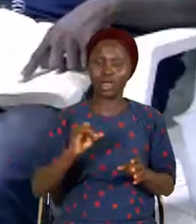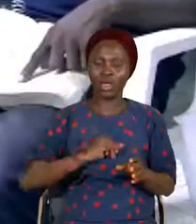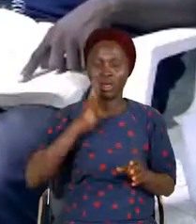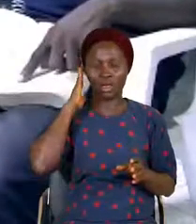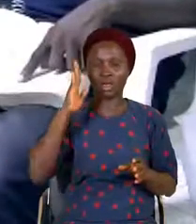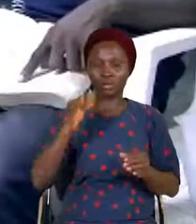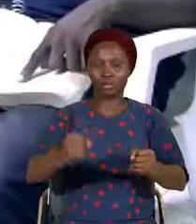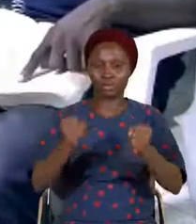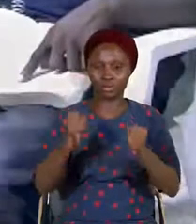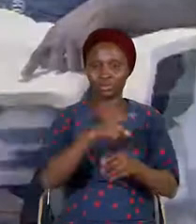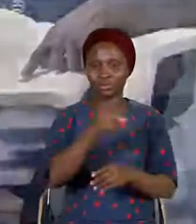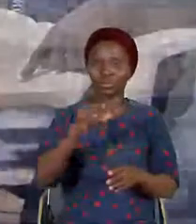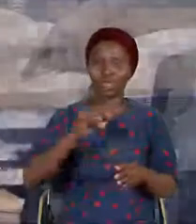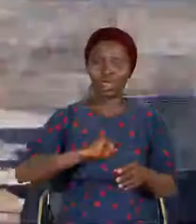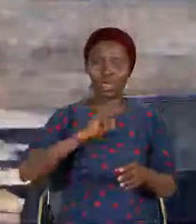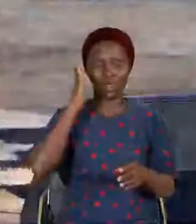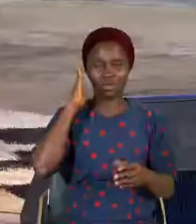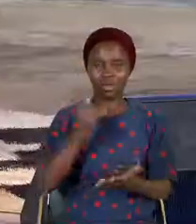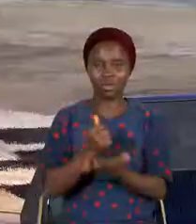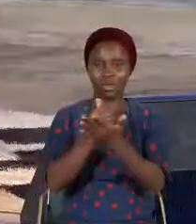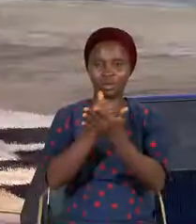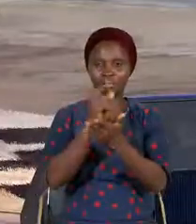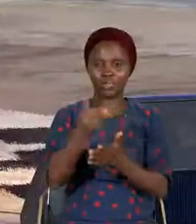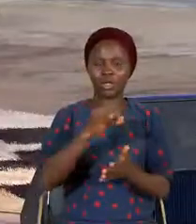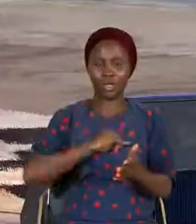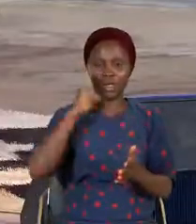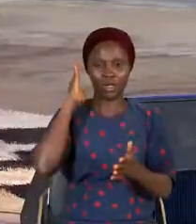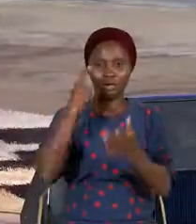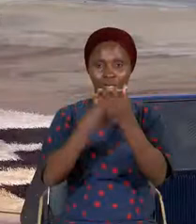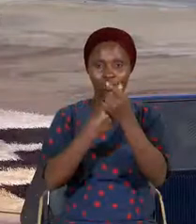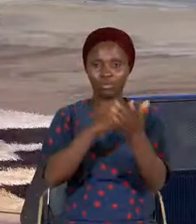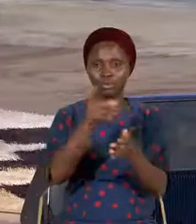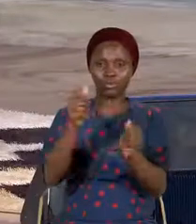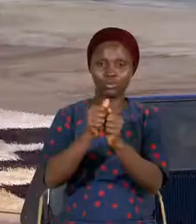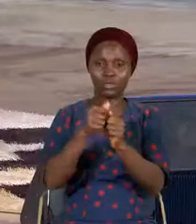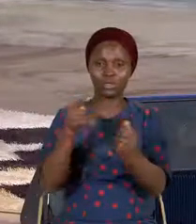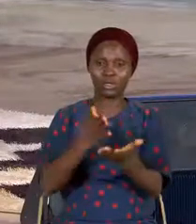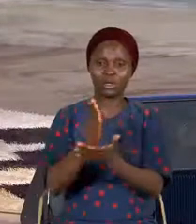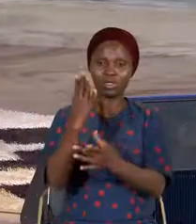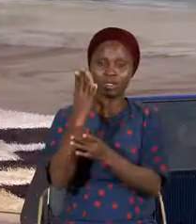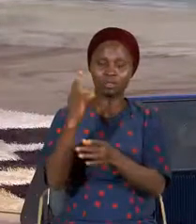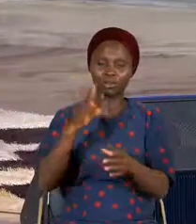secours. Je te soutiens de ma droite triomphante.